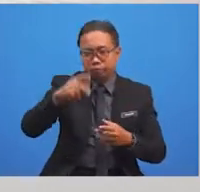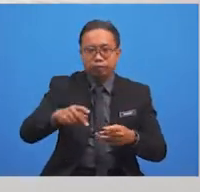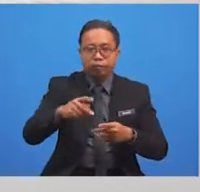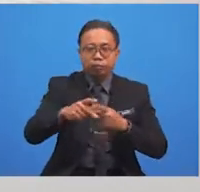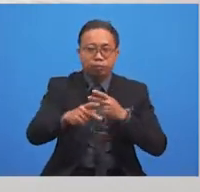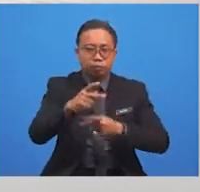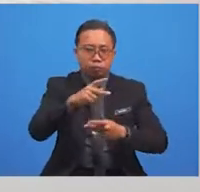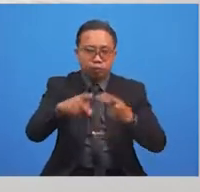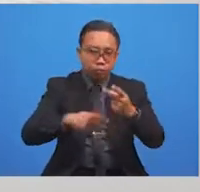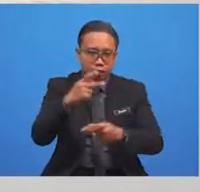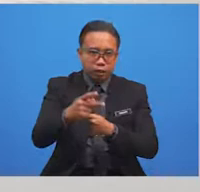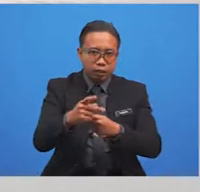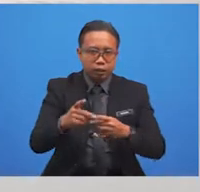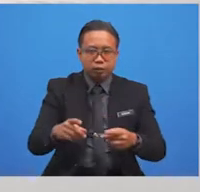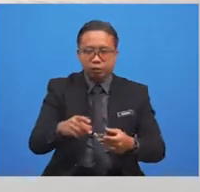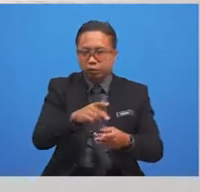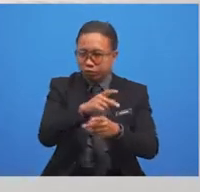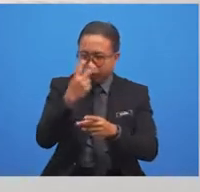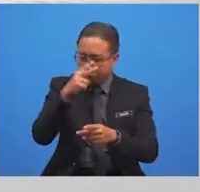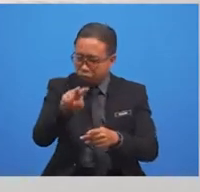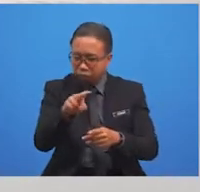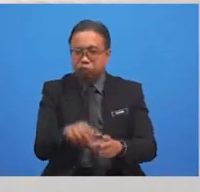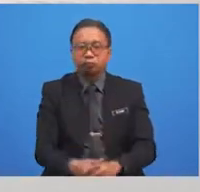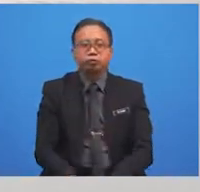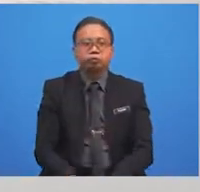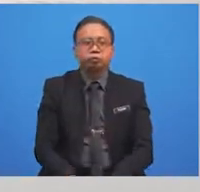projek penyelidikan.